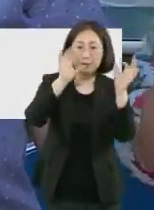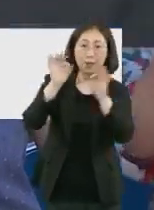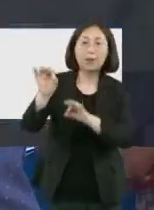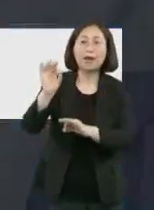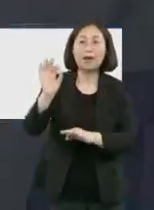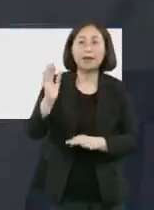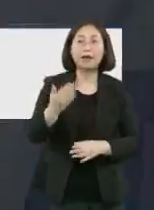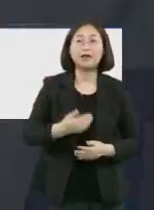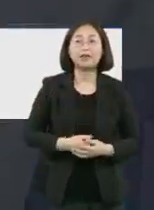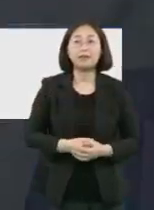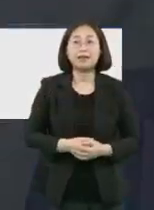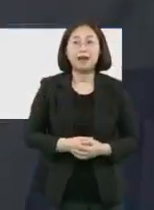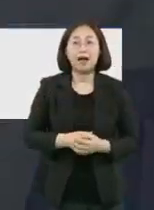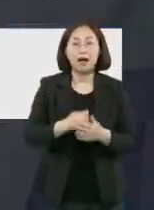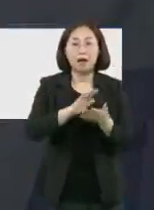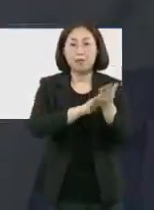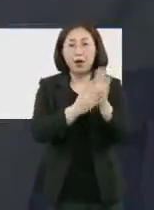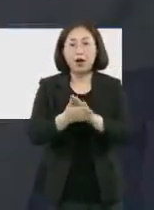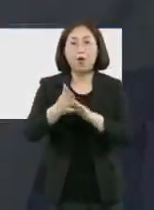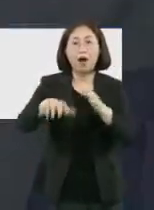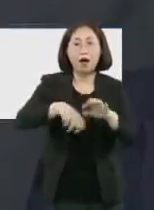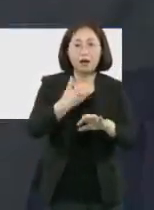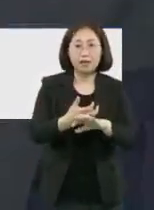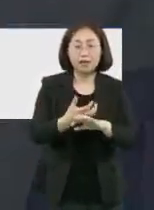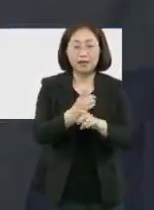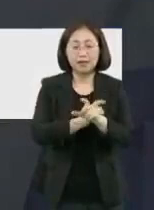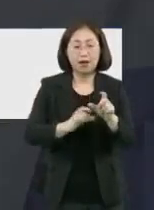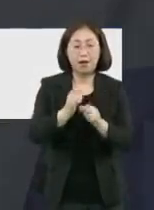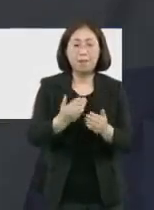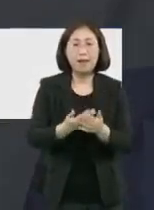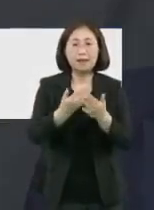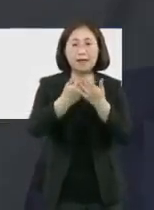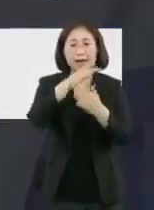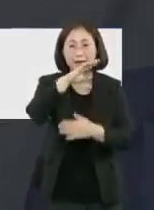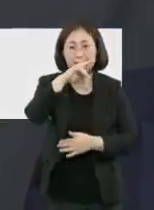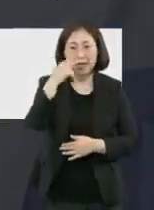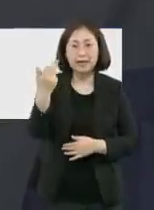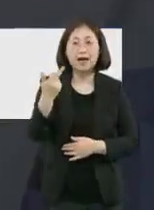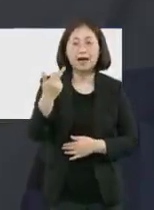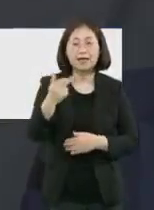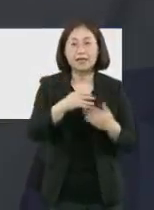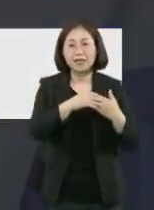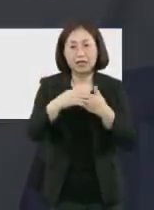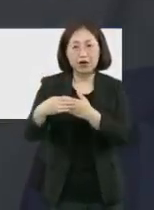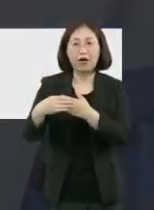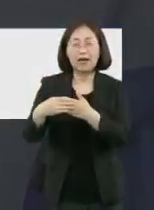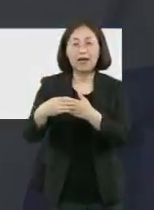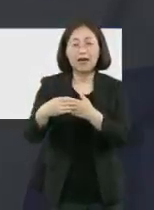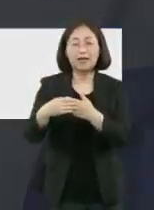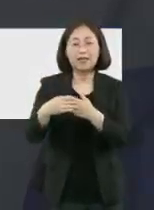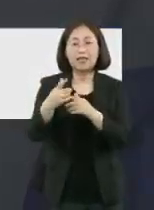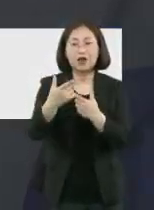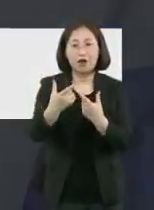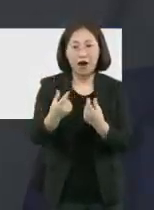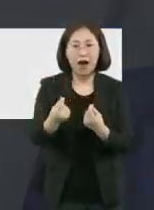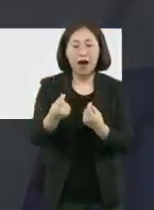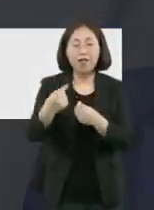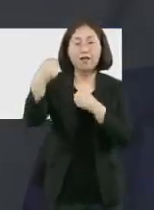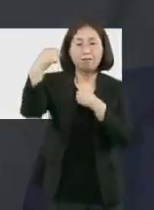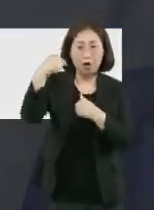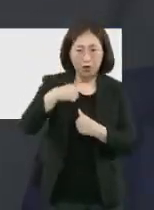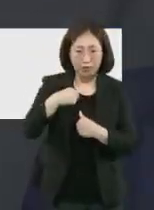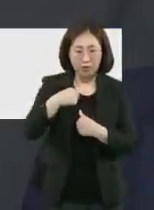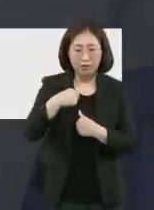겁니다. 변화와 혁신, 더 발전하는 예산을 이끌어달라는 그런 준엄한